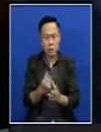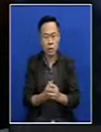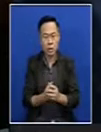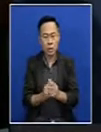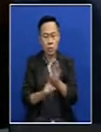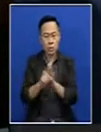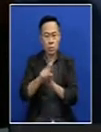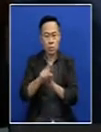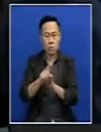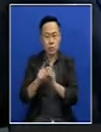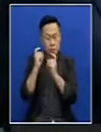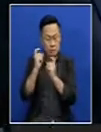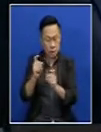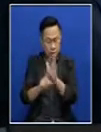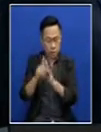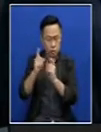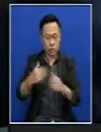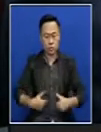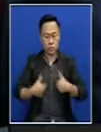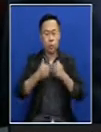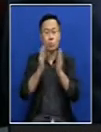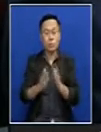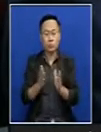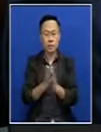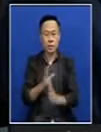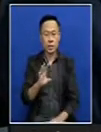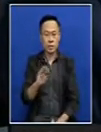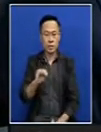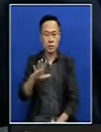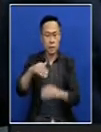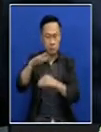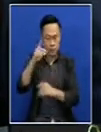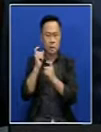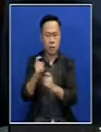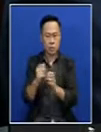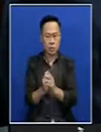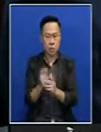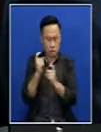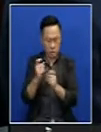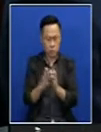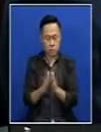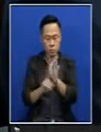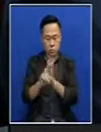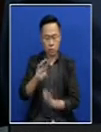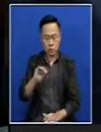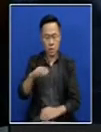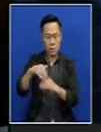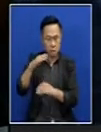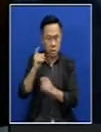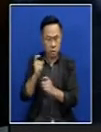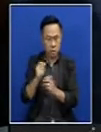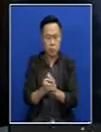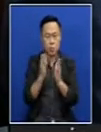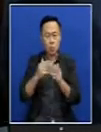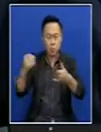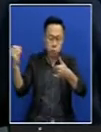จริงๆอุณหภูมิถ้าอันตรายต่อสุขภาพคนก็คือตั้งแต่45ขึ้นไปเนี่ยก็ถือว่าอันตรายแล้วนะครับโดยเฉพาะค